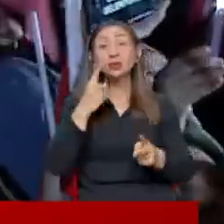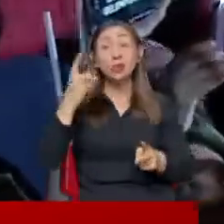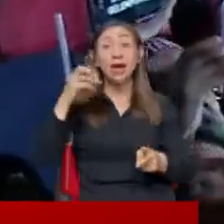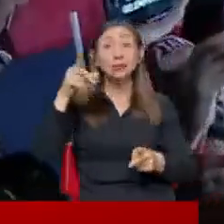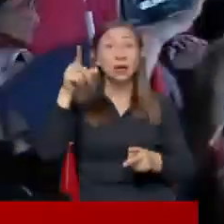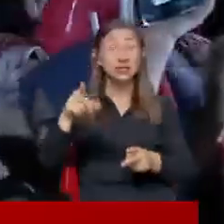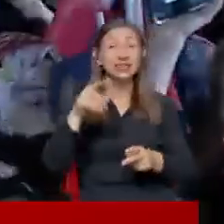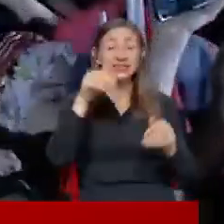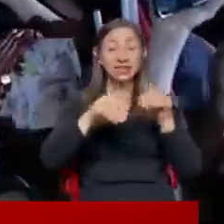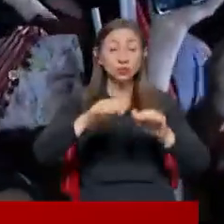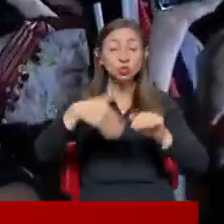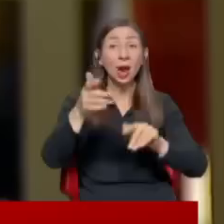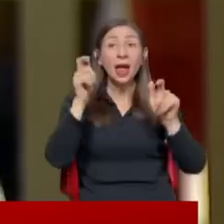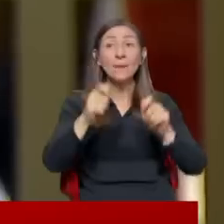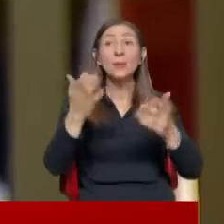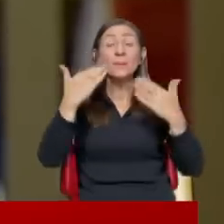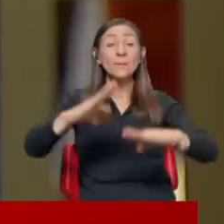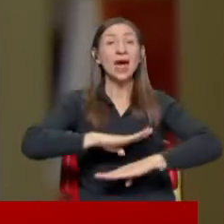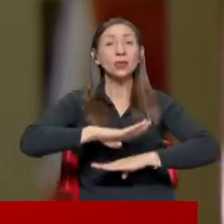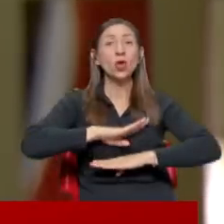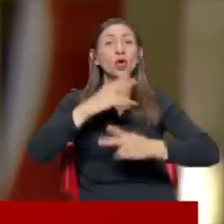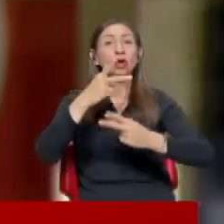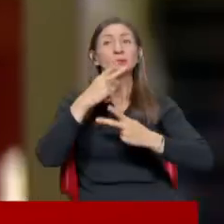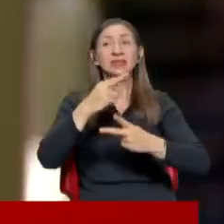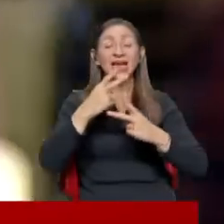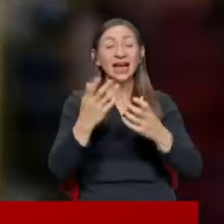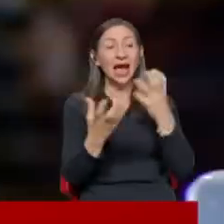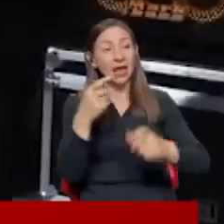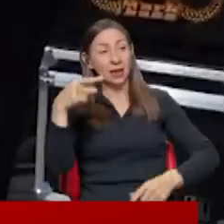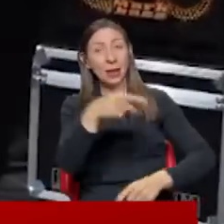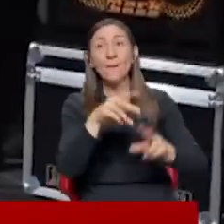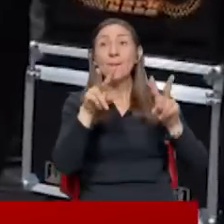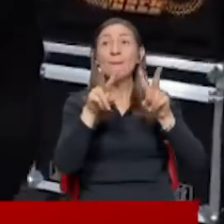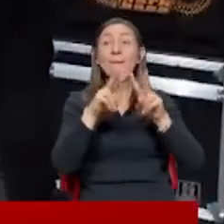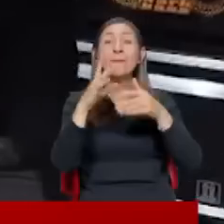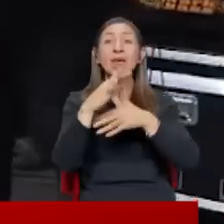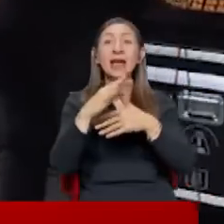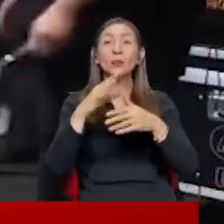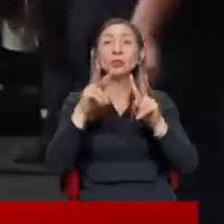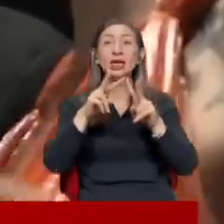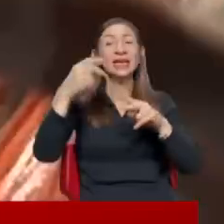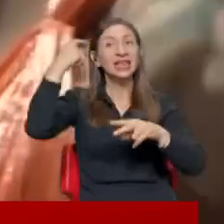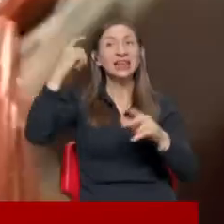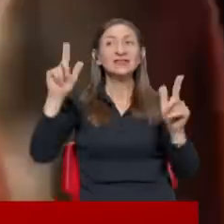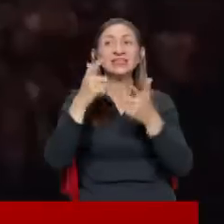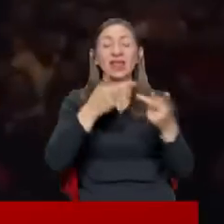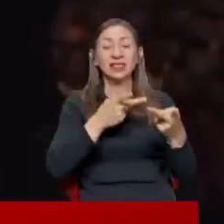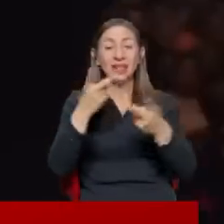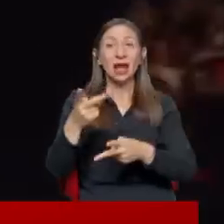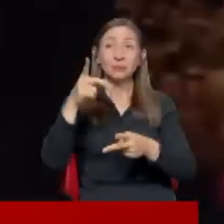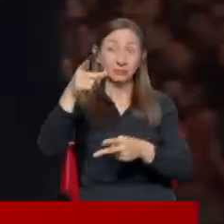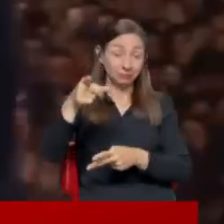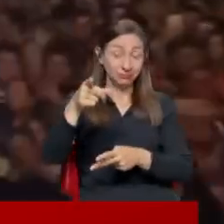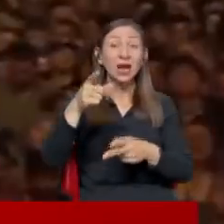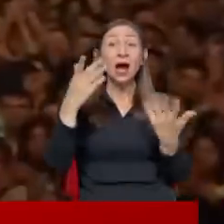Cumhurbaşkanı Erdoğan'ın seçim sonrası yaptığı balkon konuşmasını da kaynak göstererek Melek Mosso'yu Kiraz Festivali'ne davet etmişti AK Partili Cüneyt